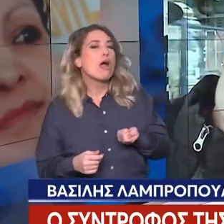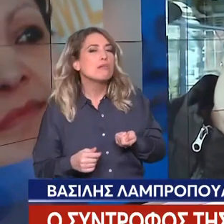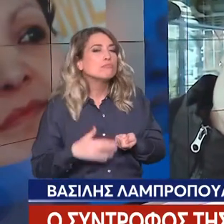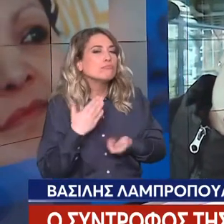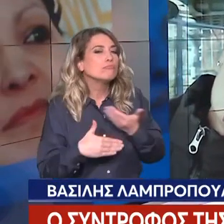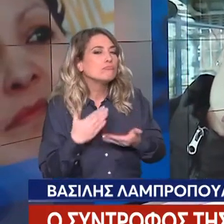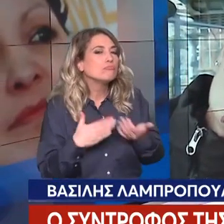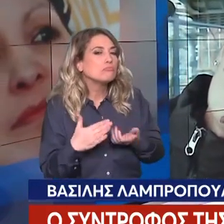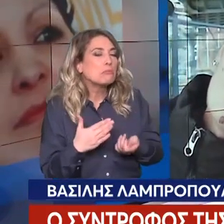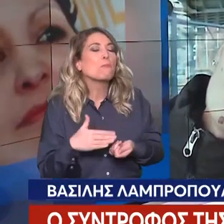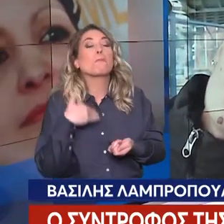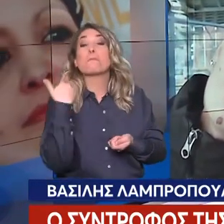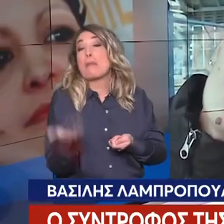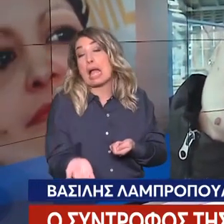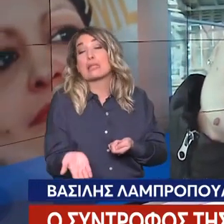ειδοποιεί